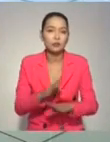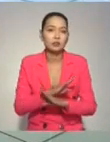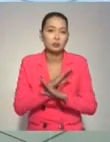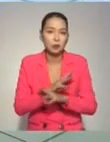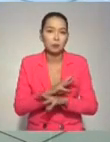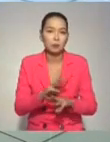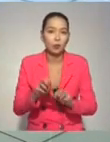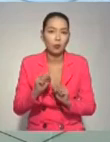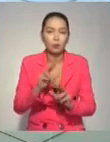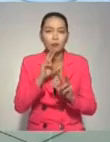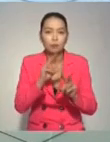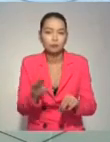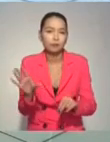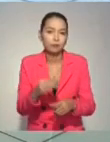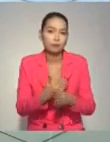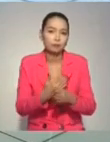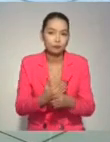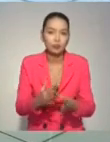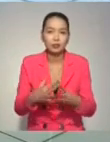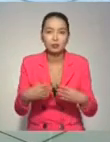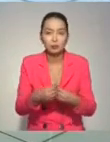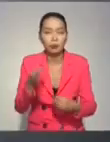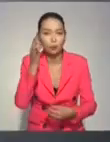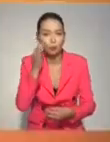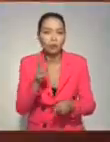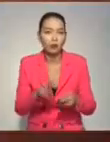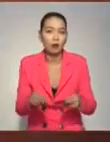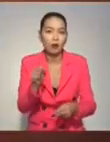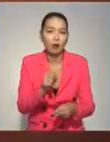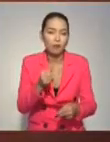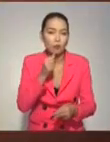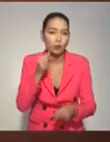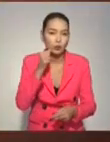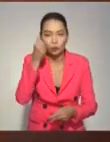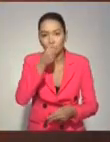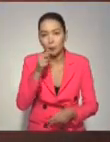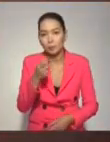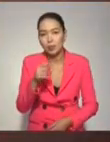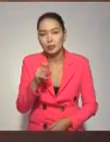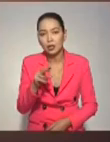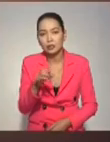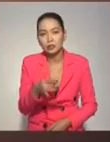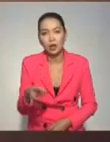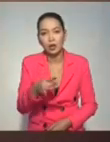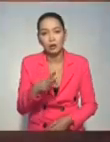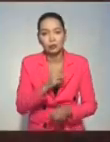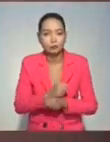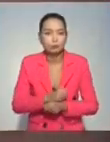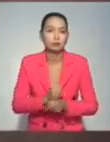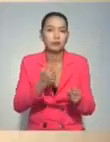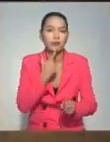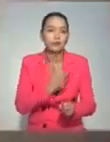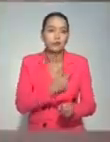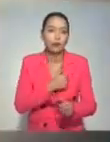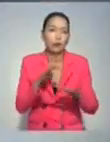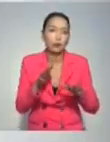пообещали оказать необходимую помощь семье. Напомню, в конце августа прошлого года в Байзакском районе прогремели взрывы воинской